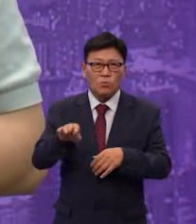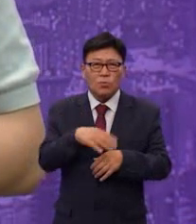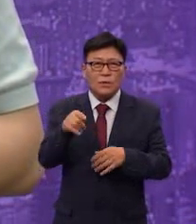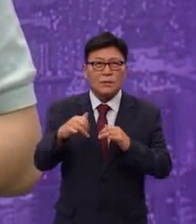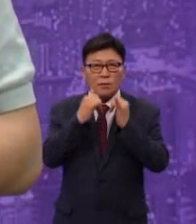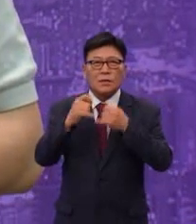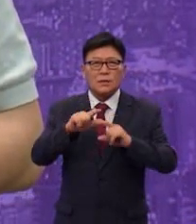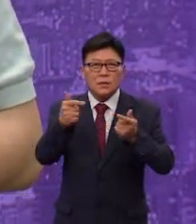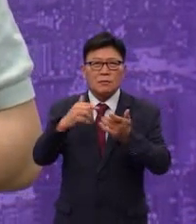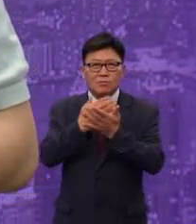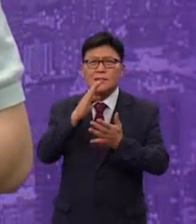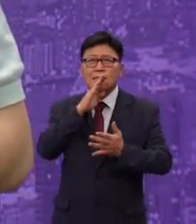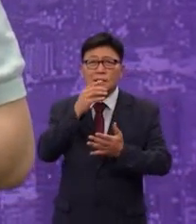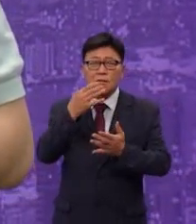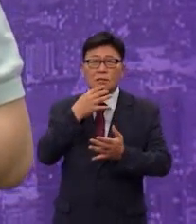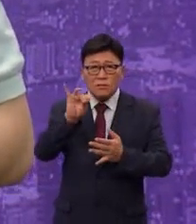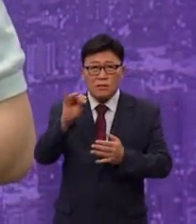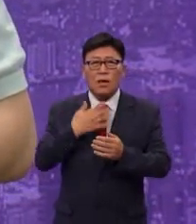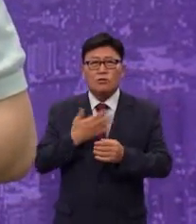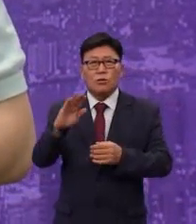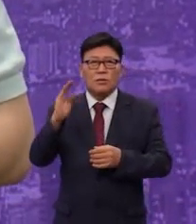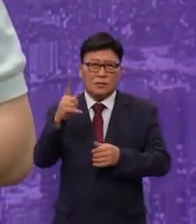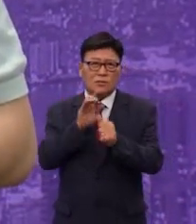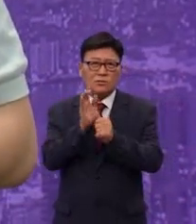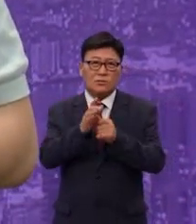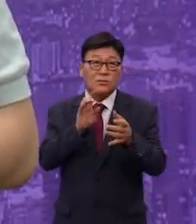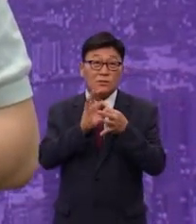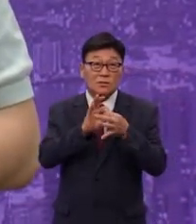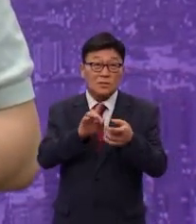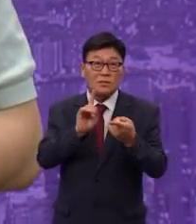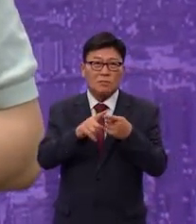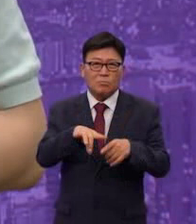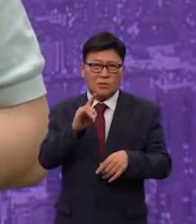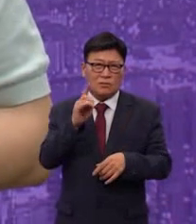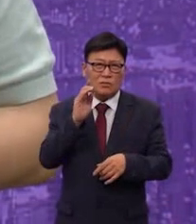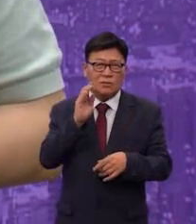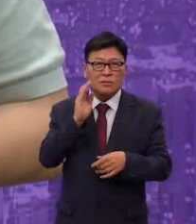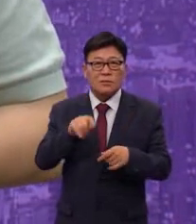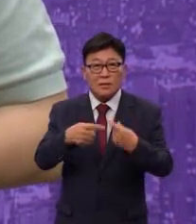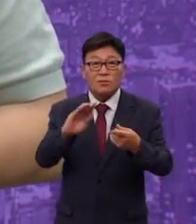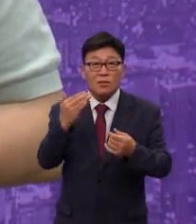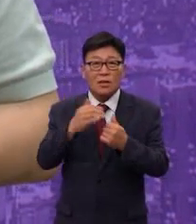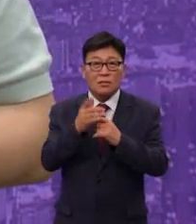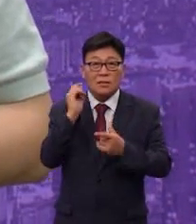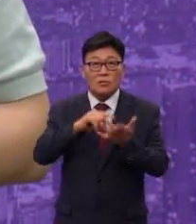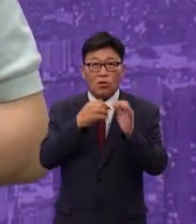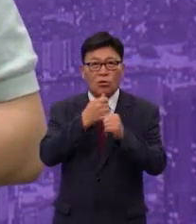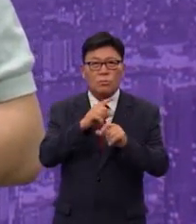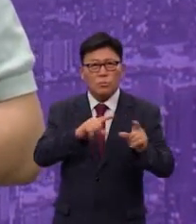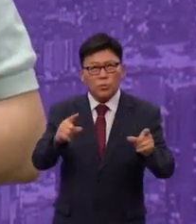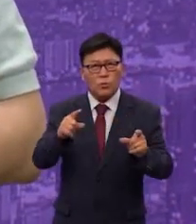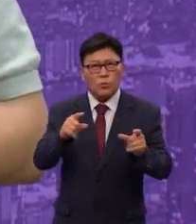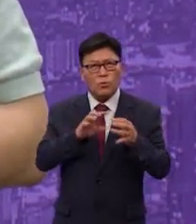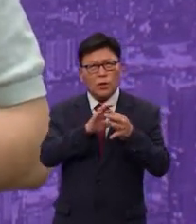우리 사회가 당연하게 알려줘야 되는 지원에 의해서 먼저 접근을 해야 된다라는 이야기가 나왔고요. 전반적으로 관통하는